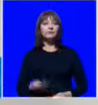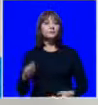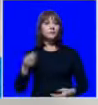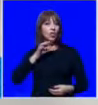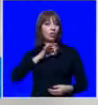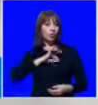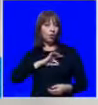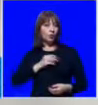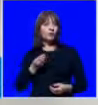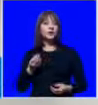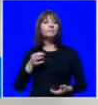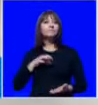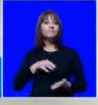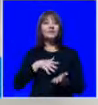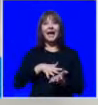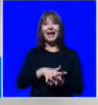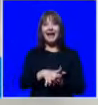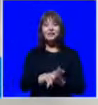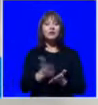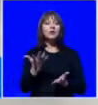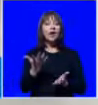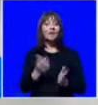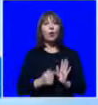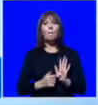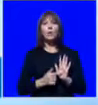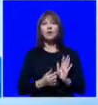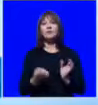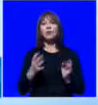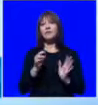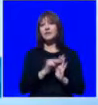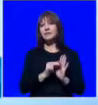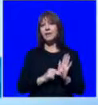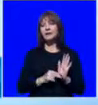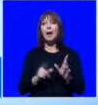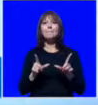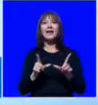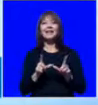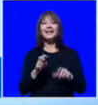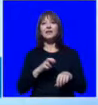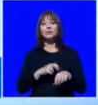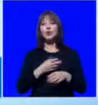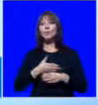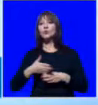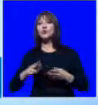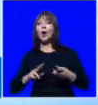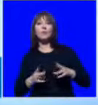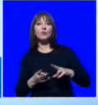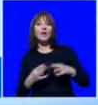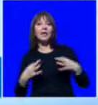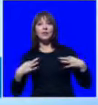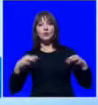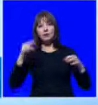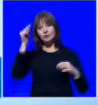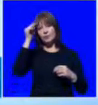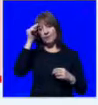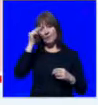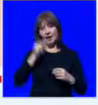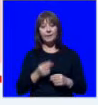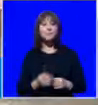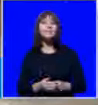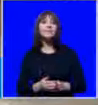Доходи, приходи, разходи. Какво показват новите сметки в бюджета? Мартин Димитров от Продължаваме промяната Демократична България.